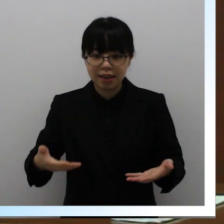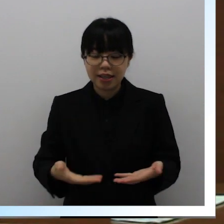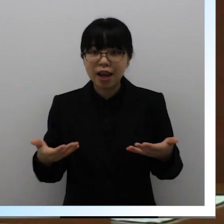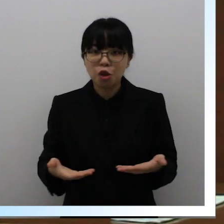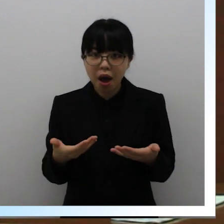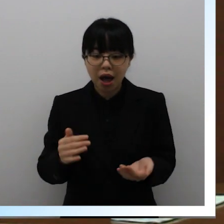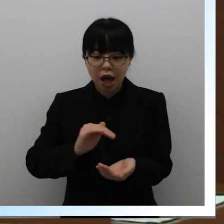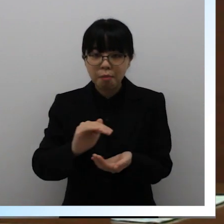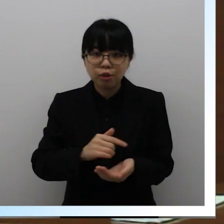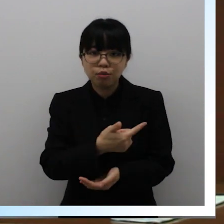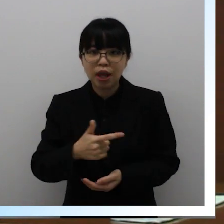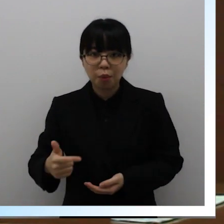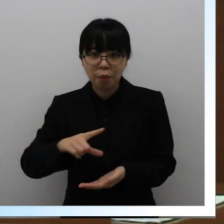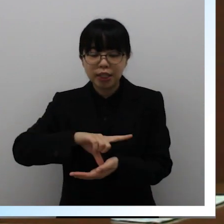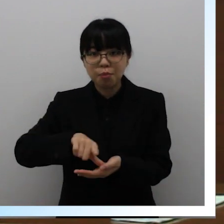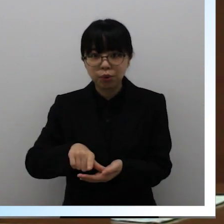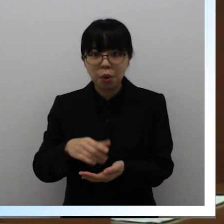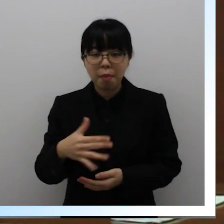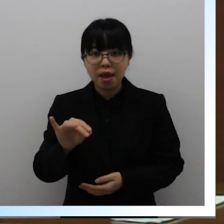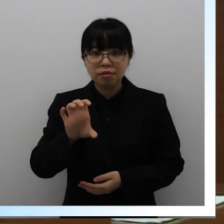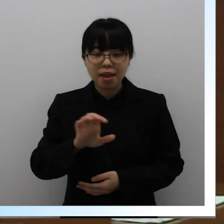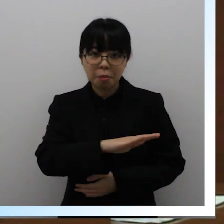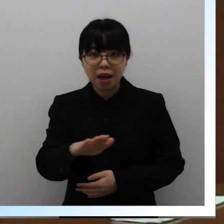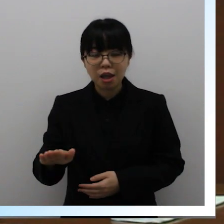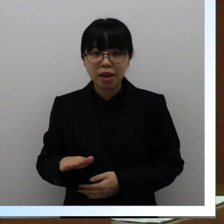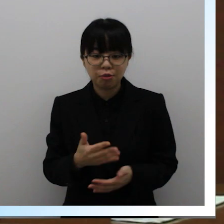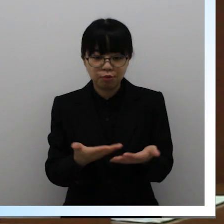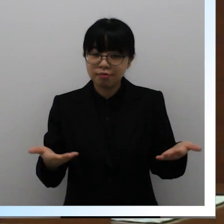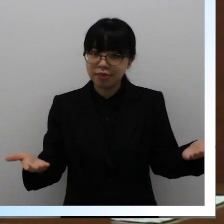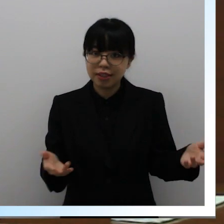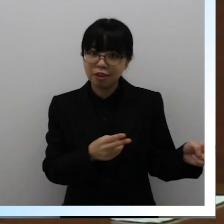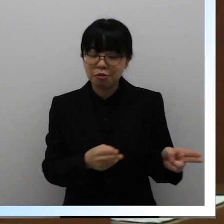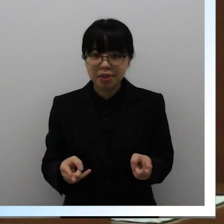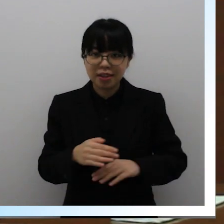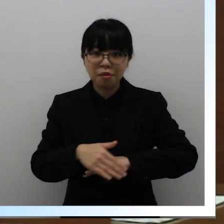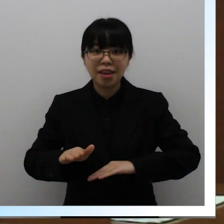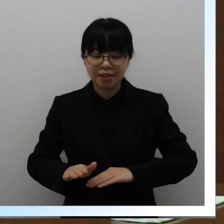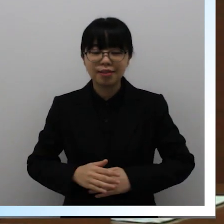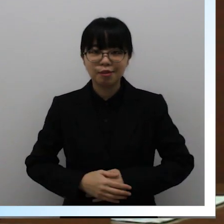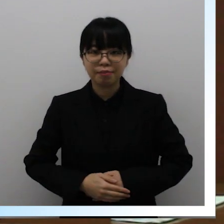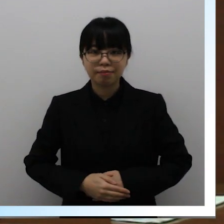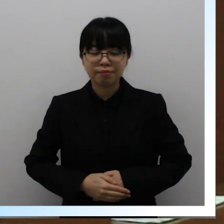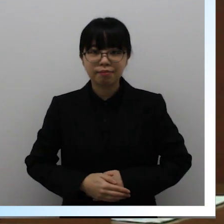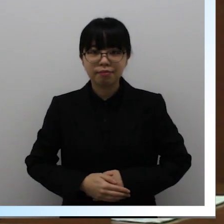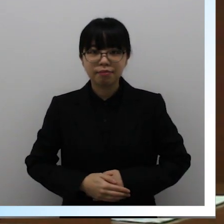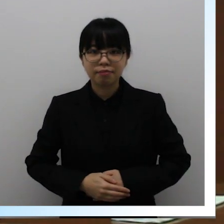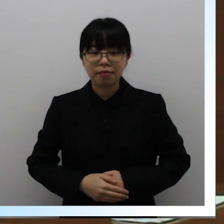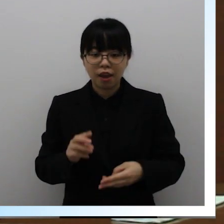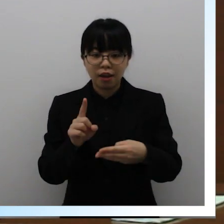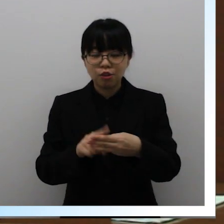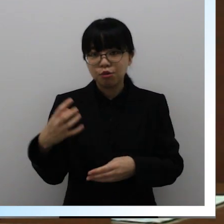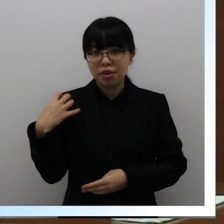地元の前津江の方々によります出店がございます。主催は山菜会議でございま